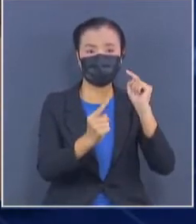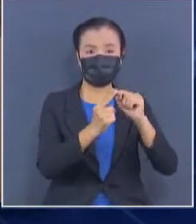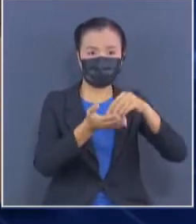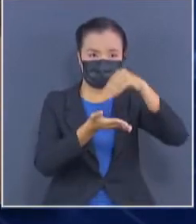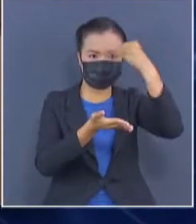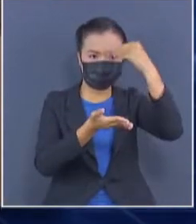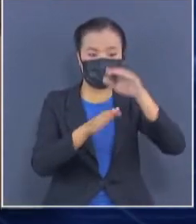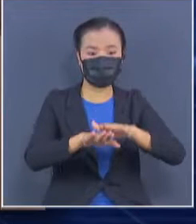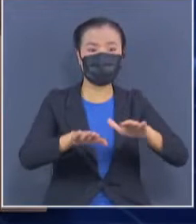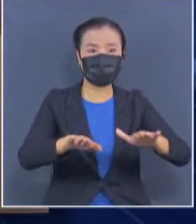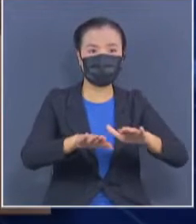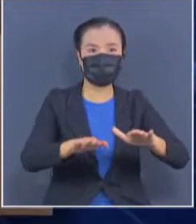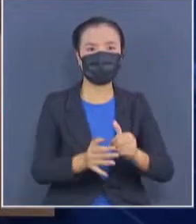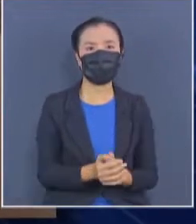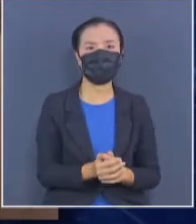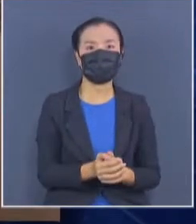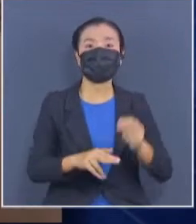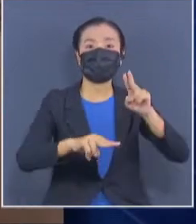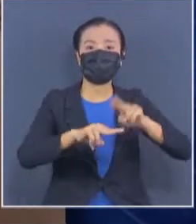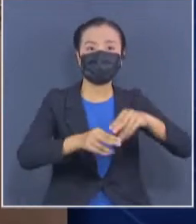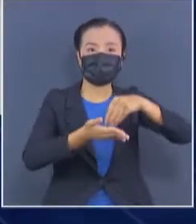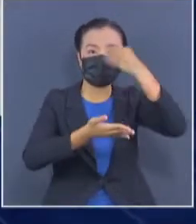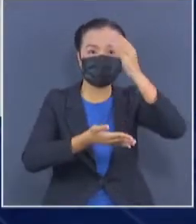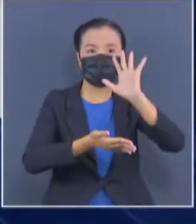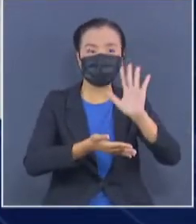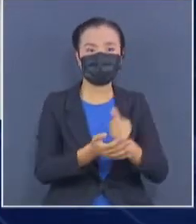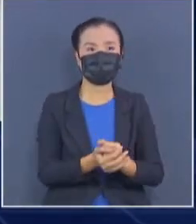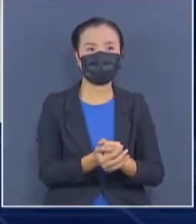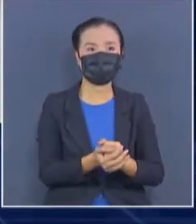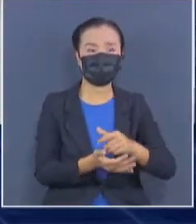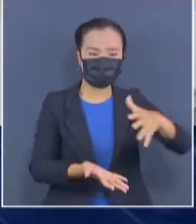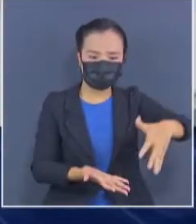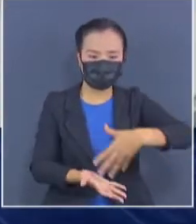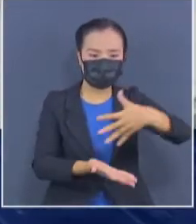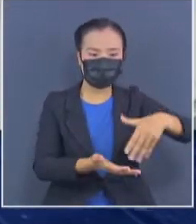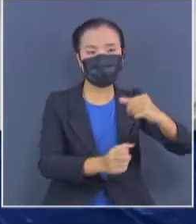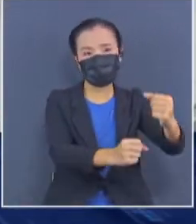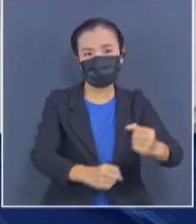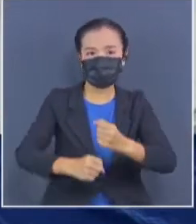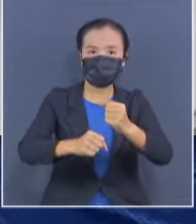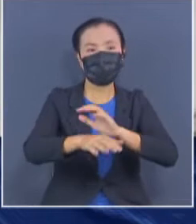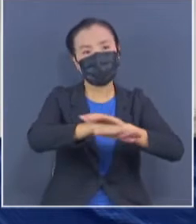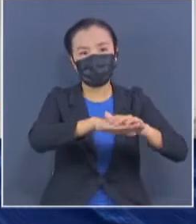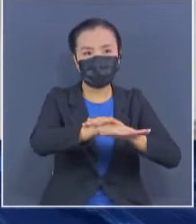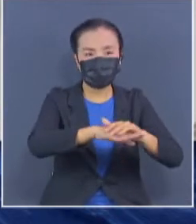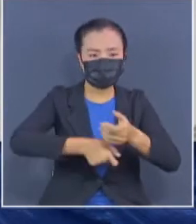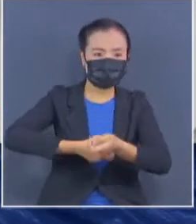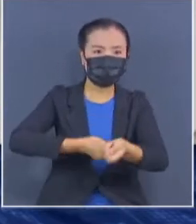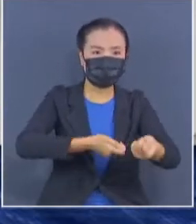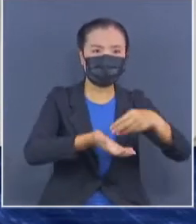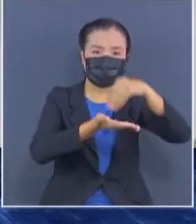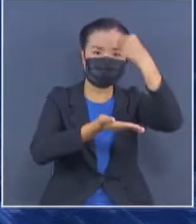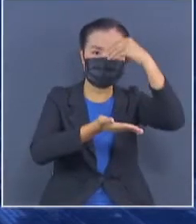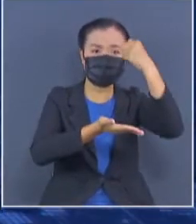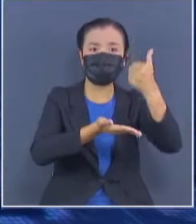จนนักเรียนเองต้องไม่ได้นั่งเรียนนะครับลุกขึ้นมาจับไม่คงไม่กว่าช่วยกันกว่าช่วยกันเช็ดด้วยกันถูมันเรียนไม่ได้